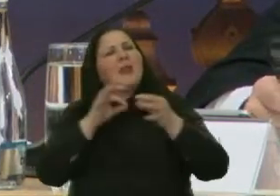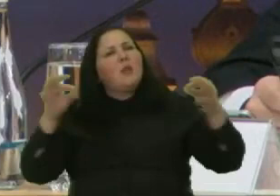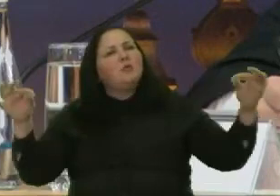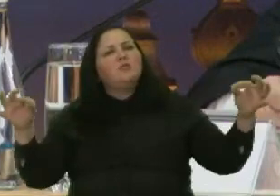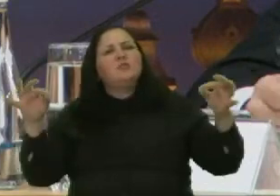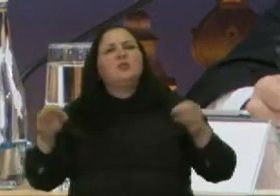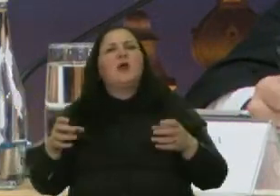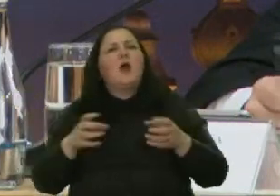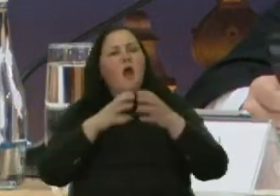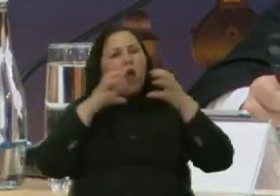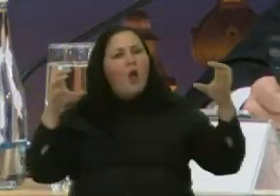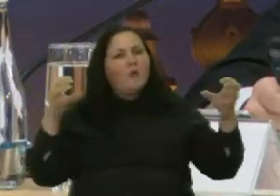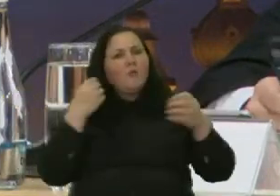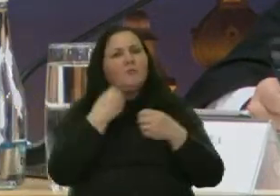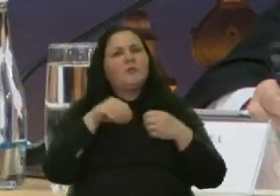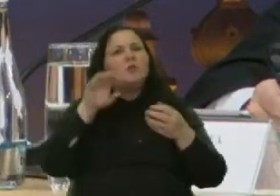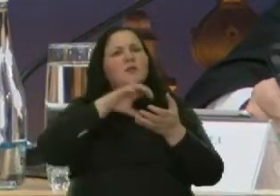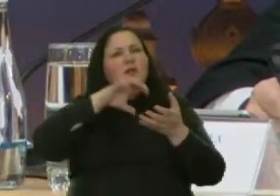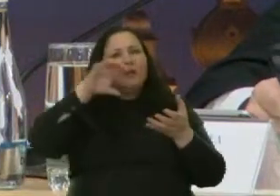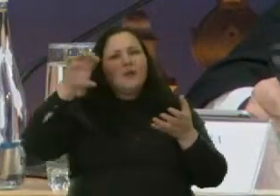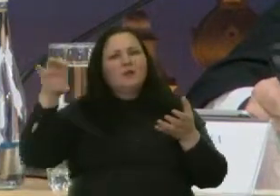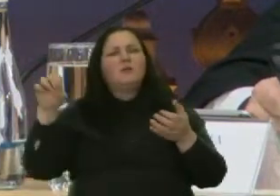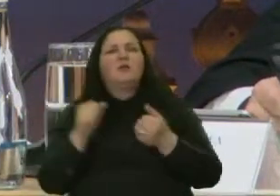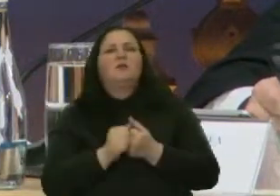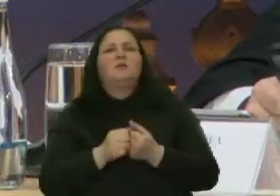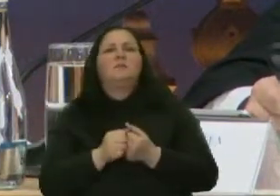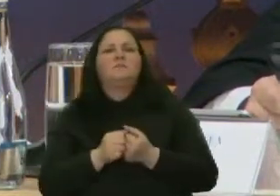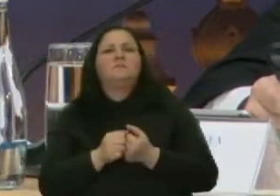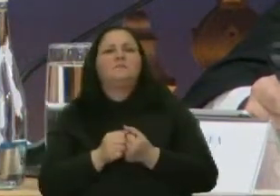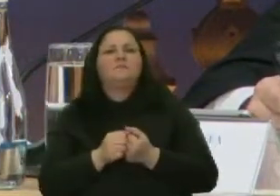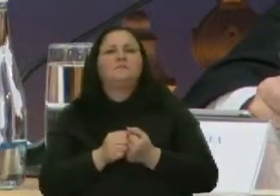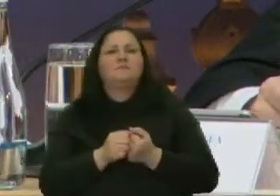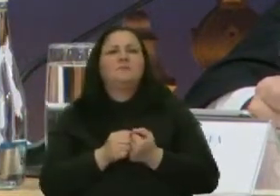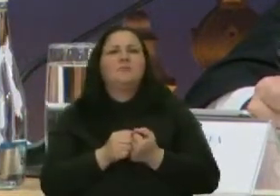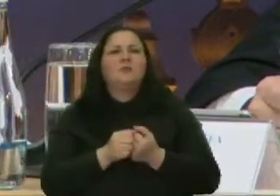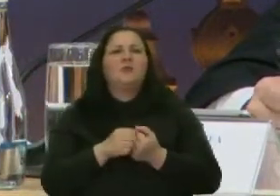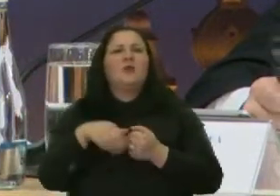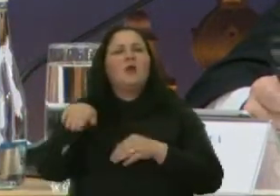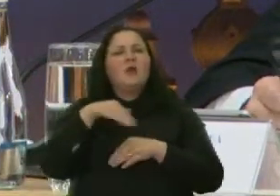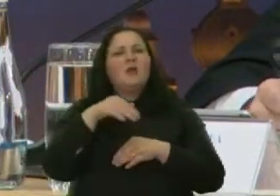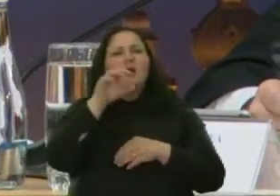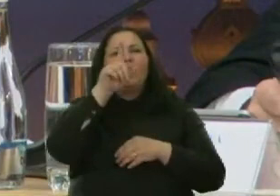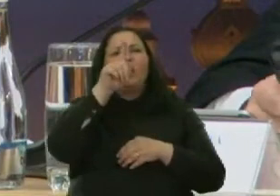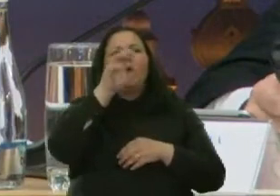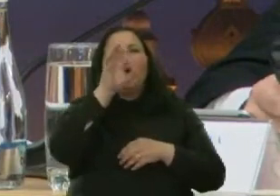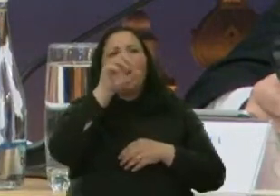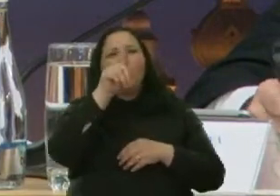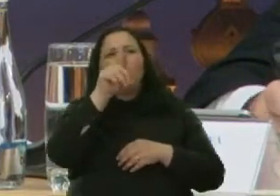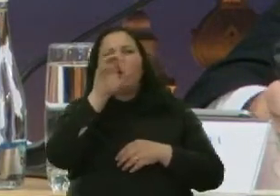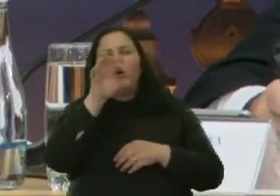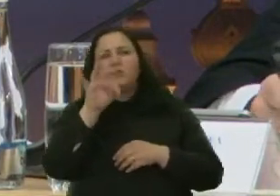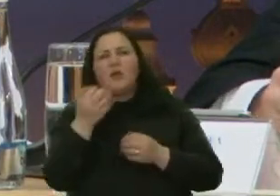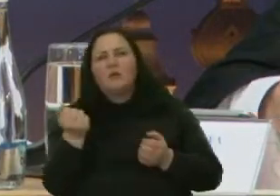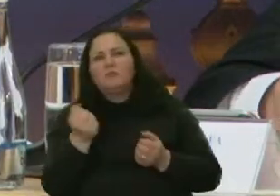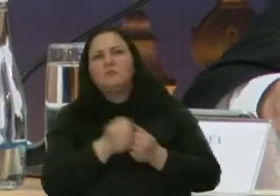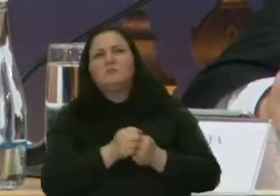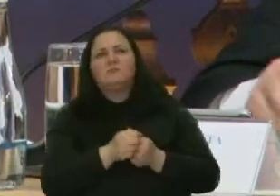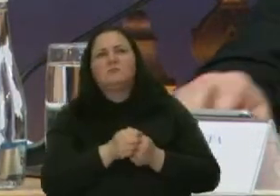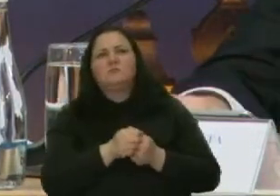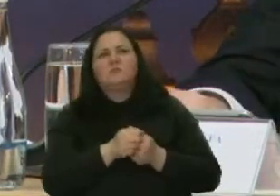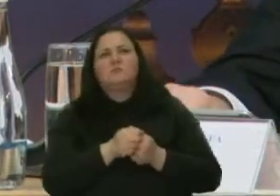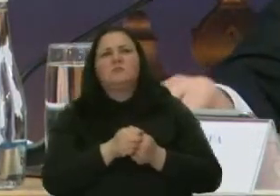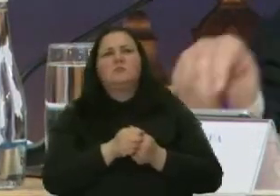ă dispozițiilor bugetare pe care le pe care le avem alea Golgota arhiereilor Clujului ă